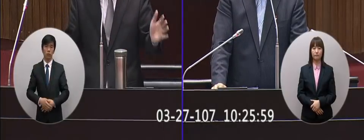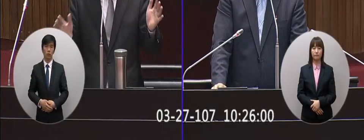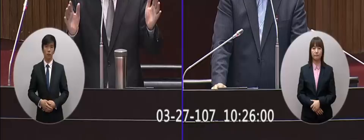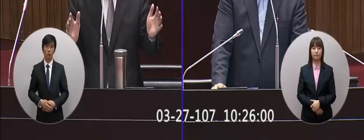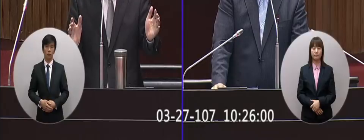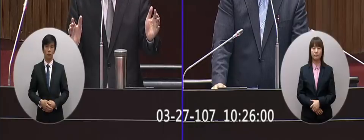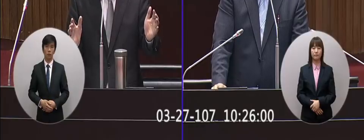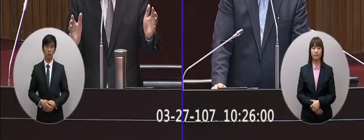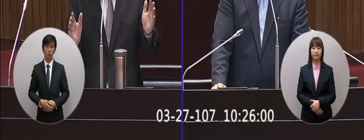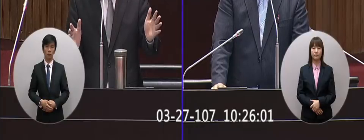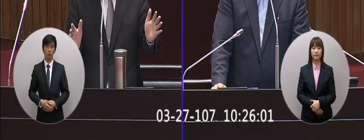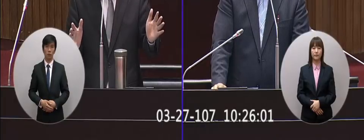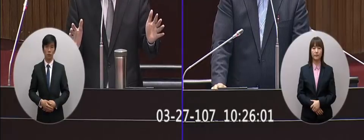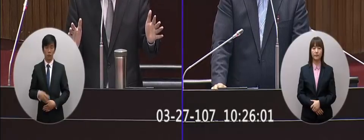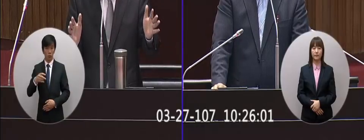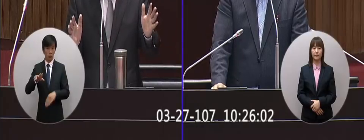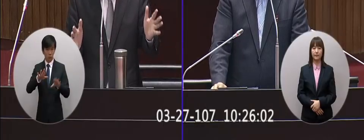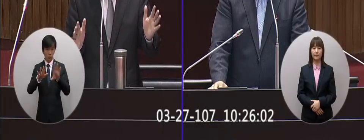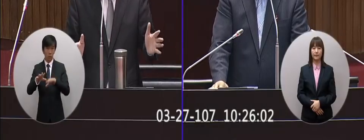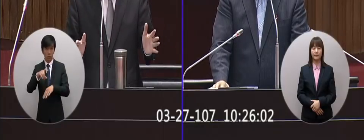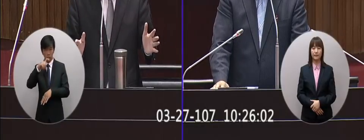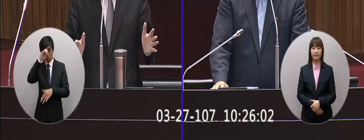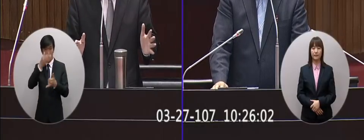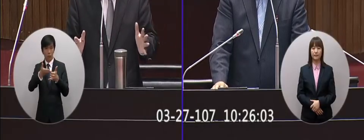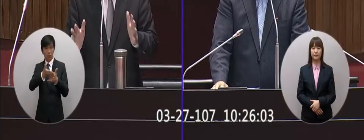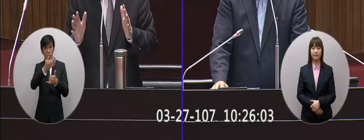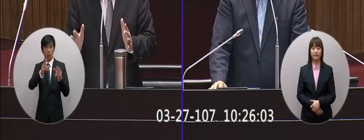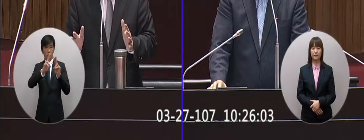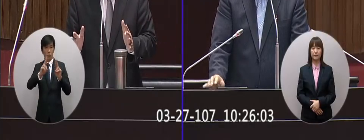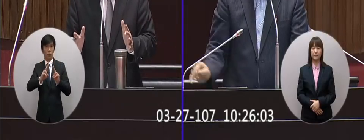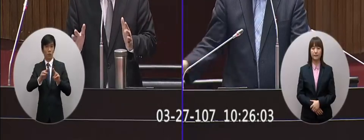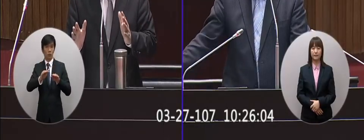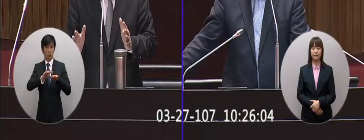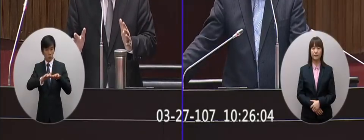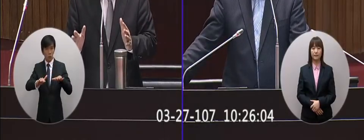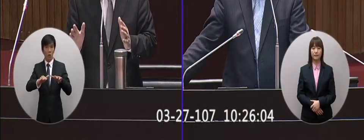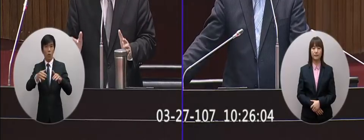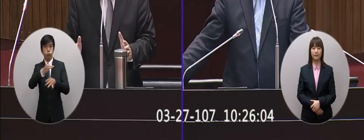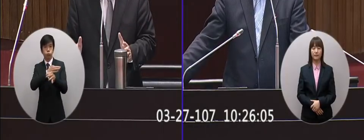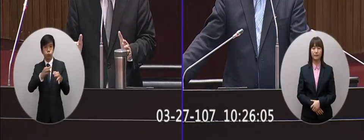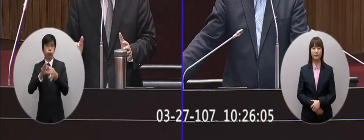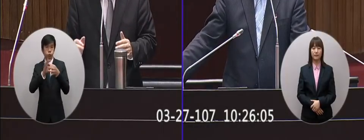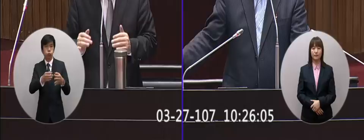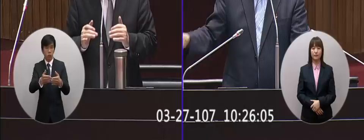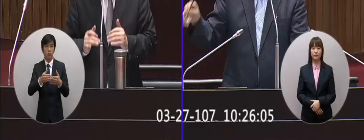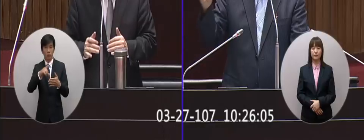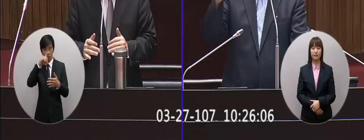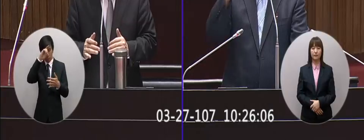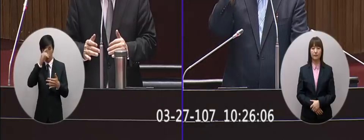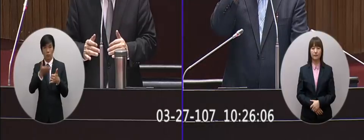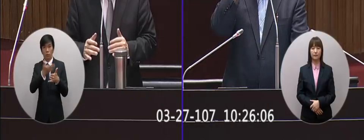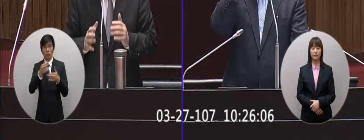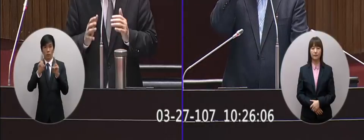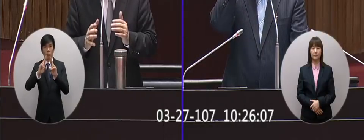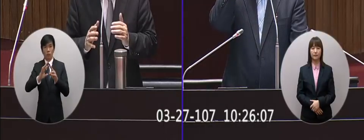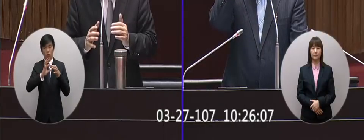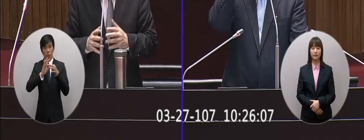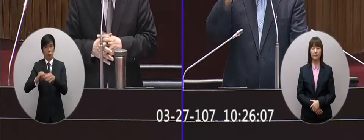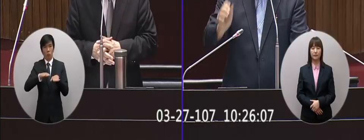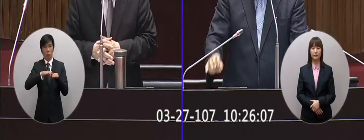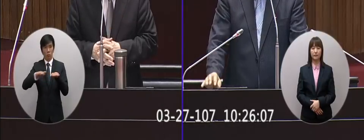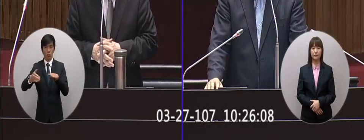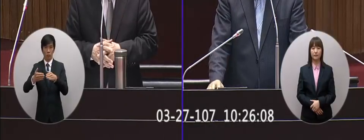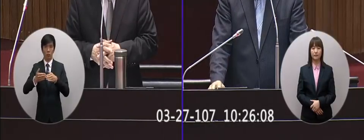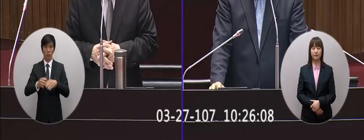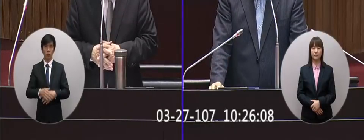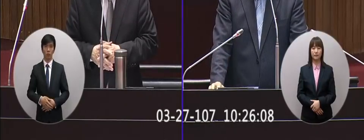为了要稳固北部的发展，我们北部的供电一定要稳定。目前呢，北部的